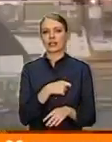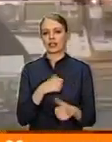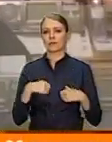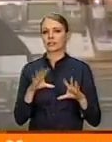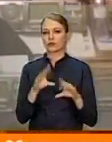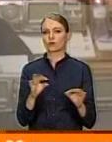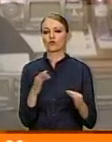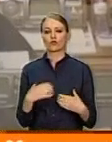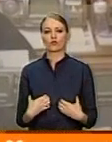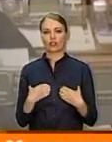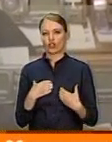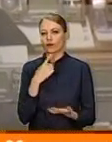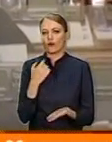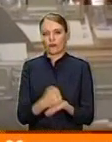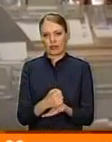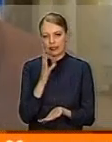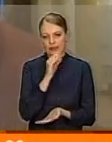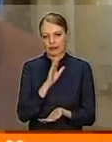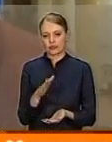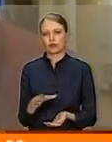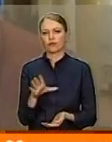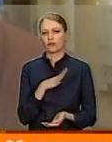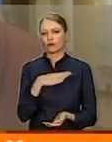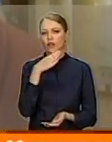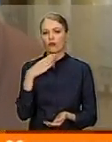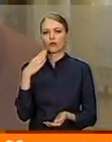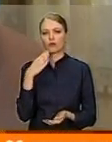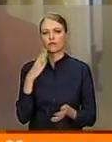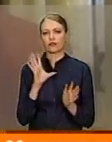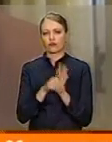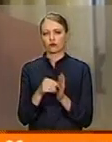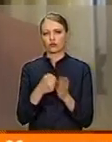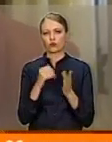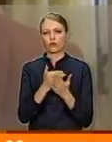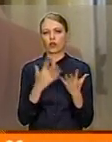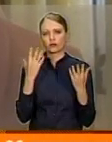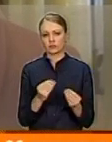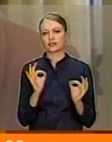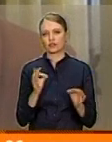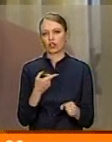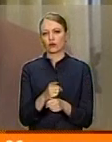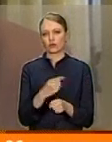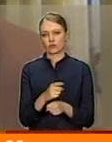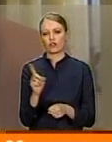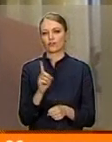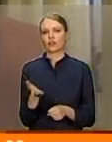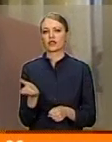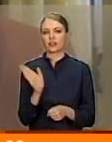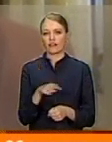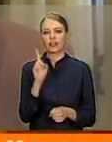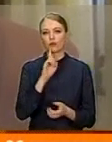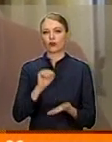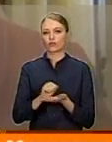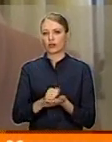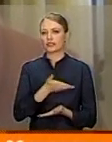заспокоюють, нічого страшного ухвалити не встигли. Була купа включень в порядок денний. Звичайно, що глузували депутати, що давайте, поки